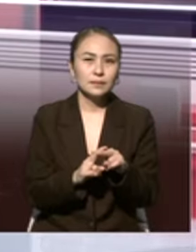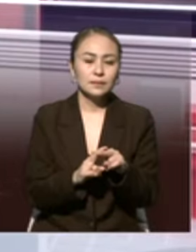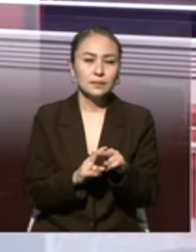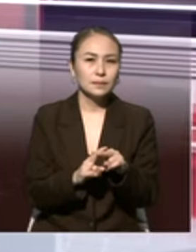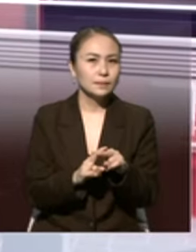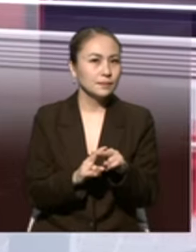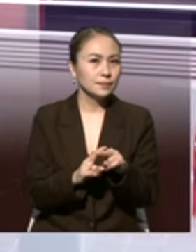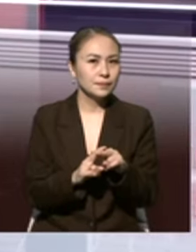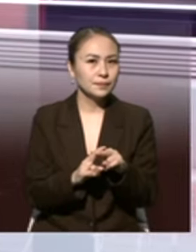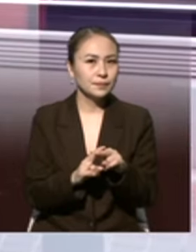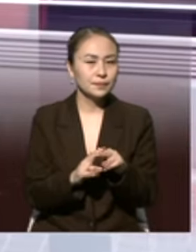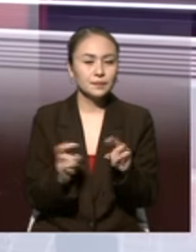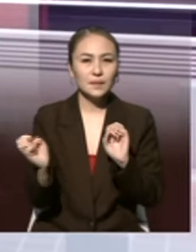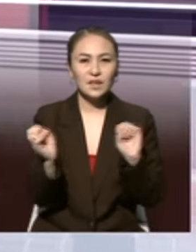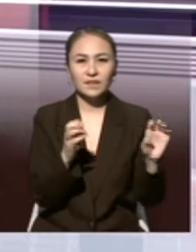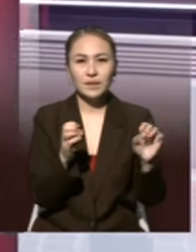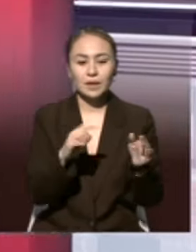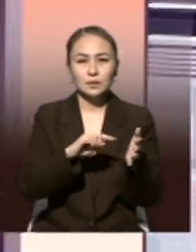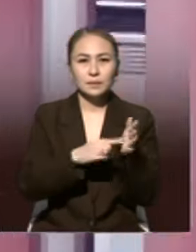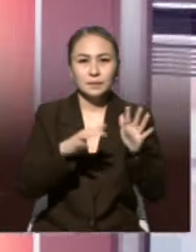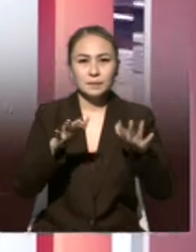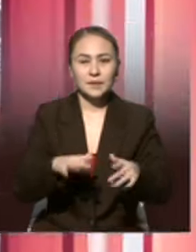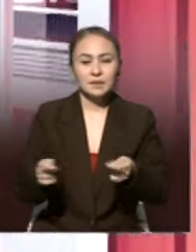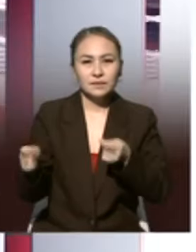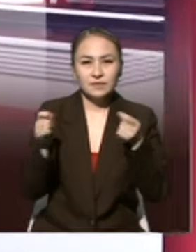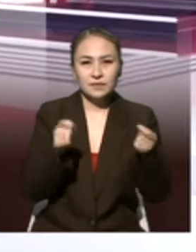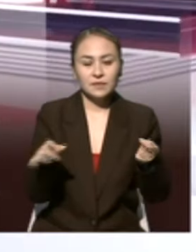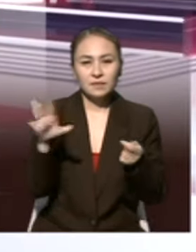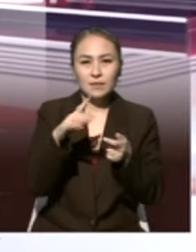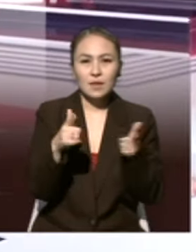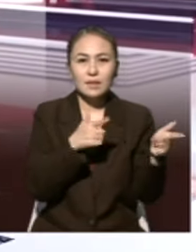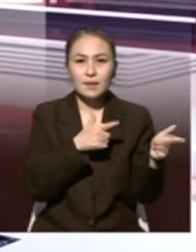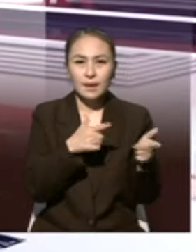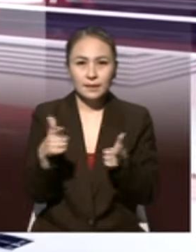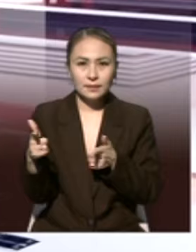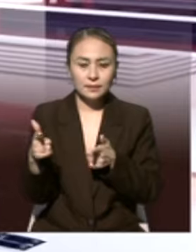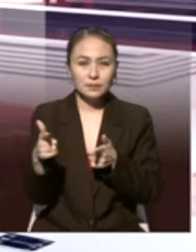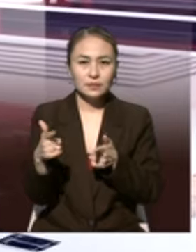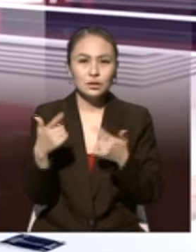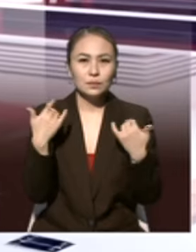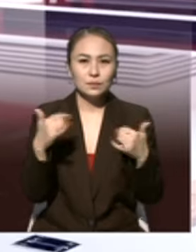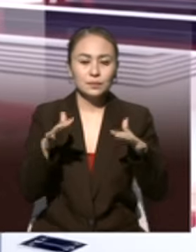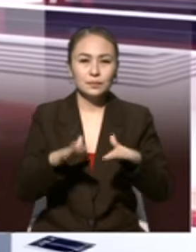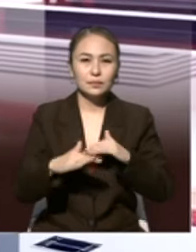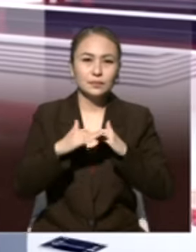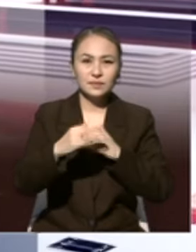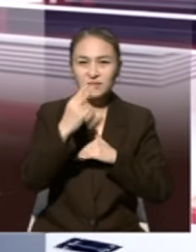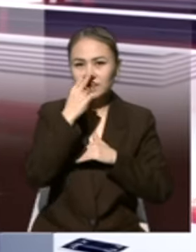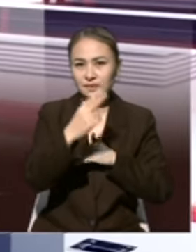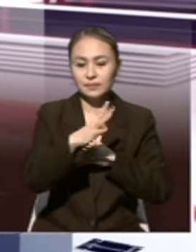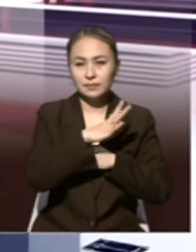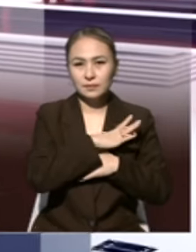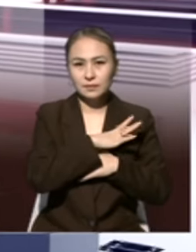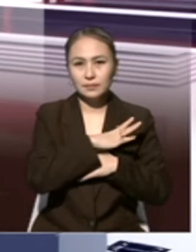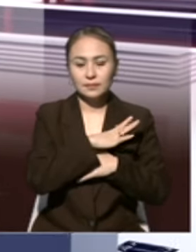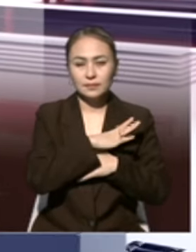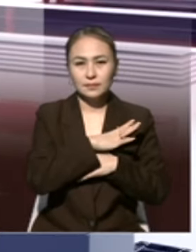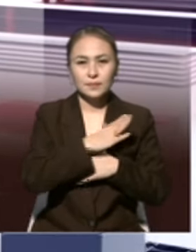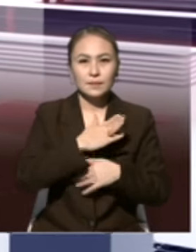халықты эвакуациялау орындарына жеткізу бәрі дайын. Енді бұл жерде көрдіңіз бе, біз